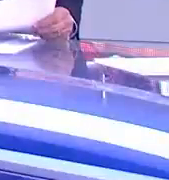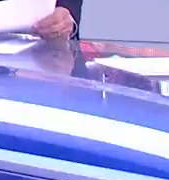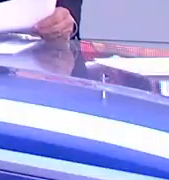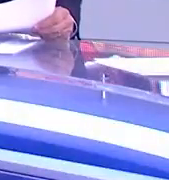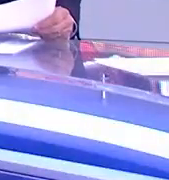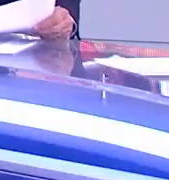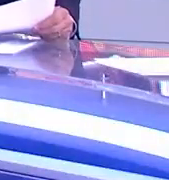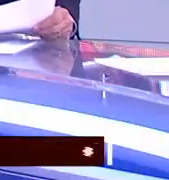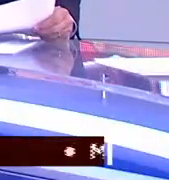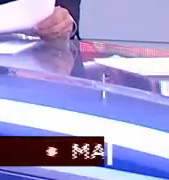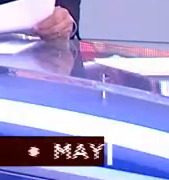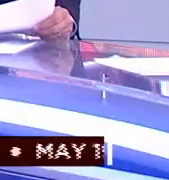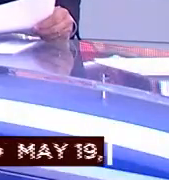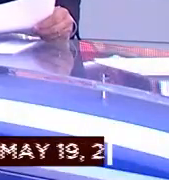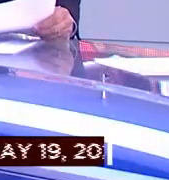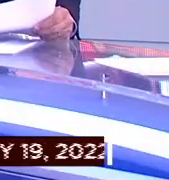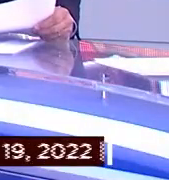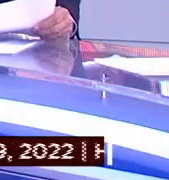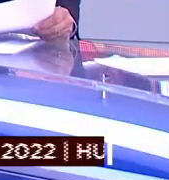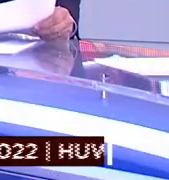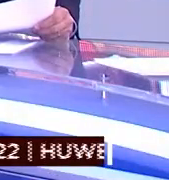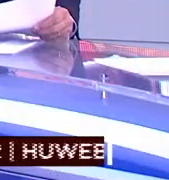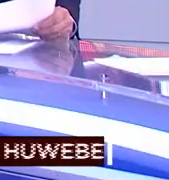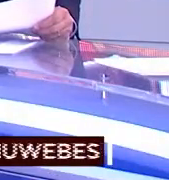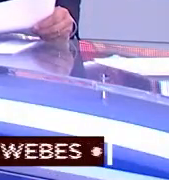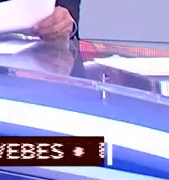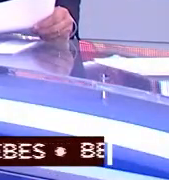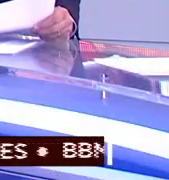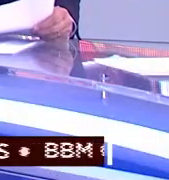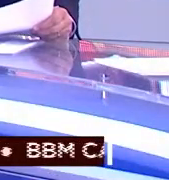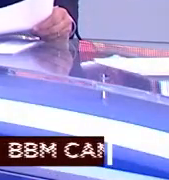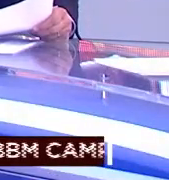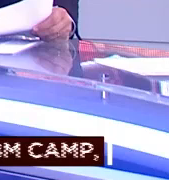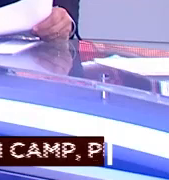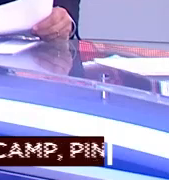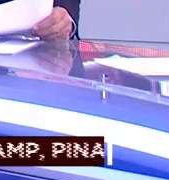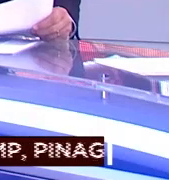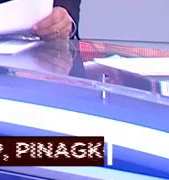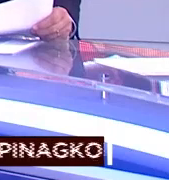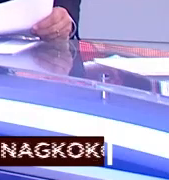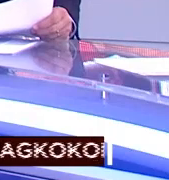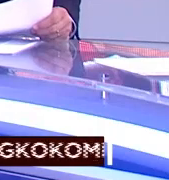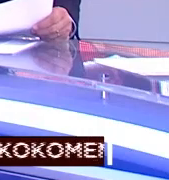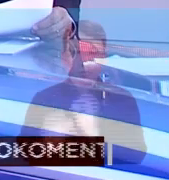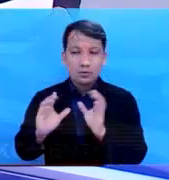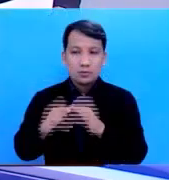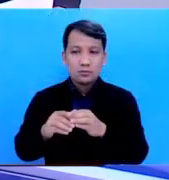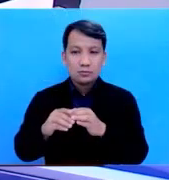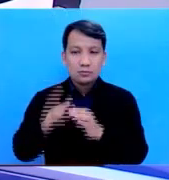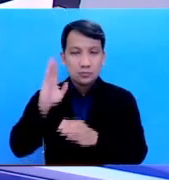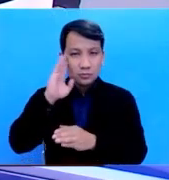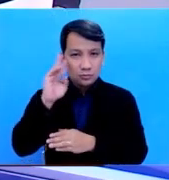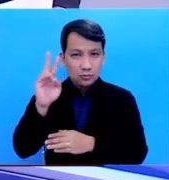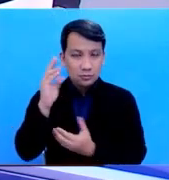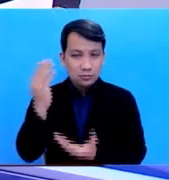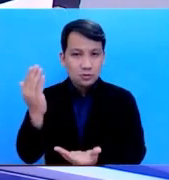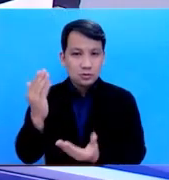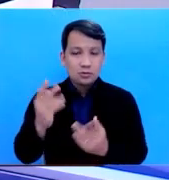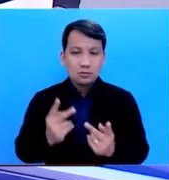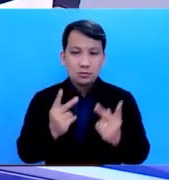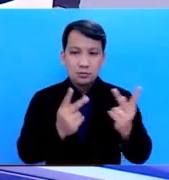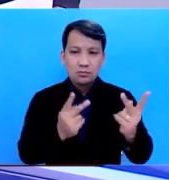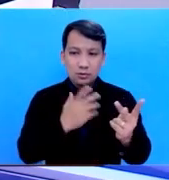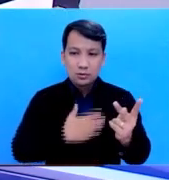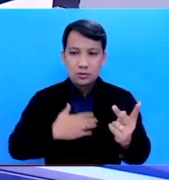Binago komento ng Korte Suprema ang COMELEC, Kamara, Senado at maging ang kampo ni Presumptive President Bongbong Marcos sa petisyong nagpapakansela